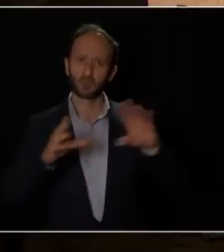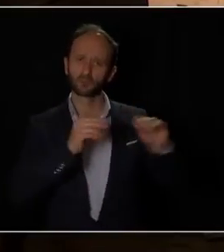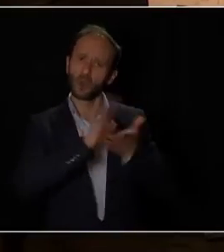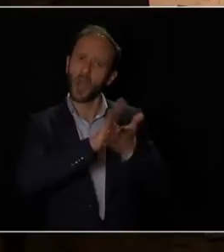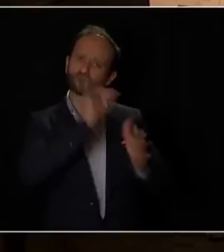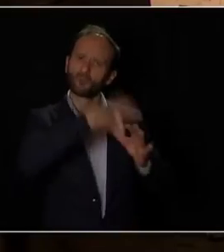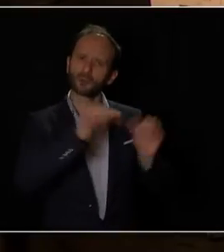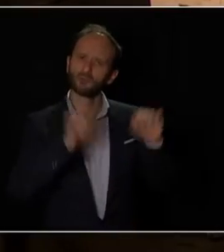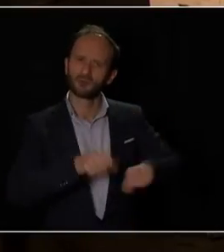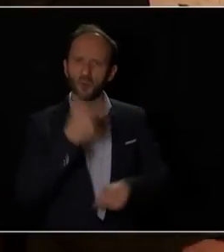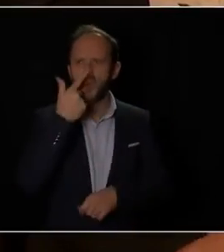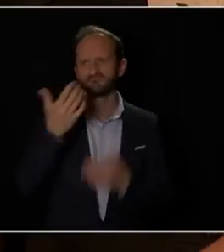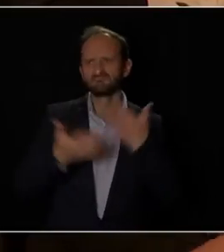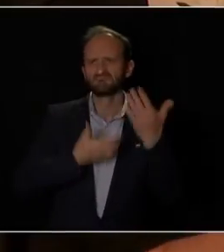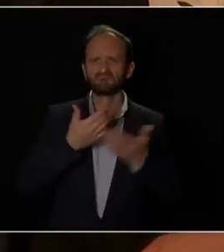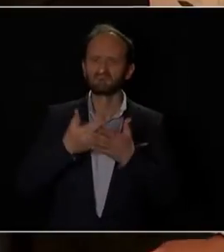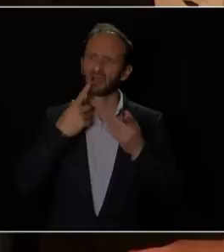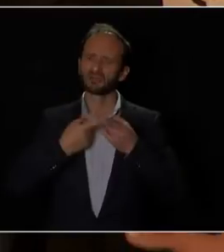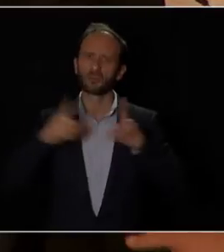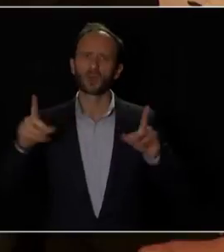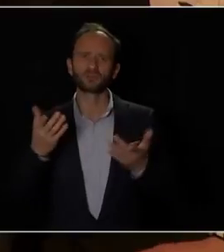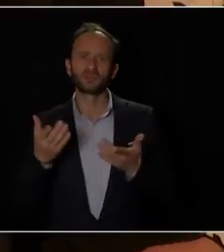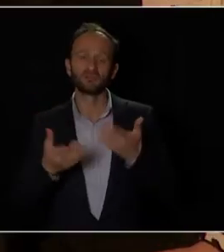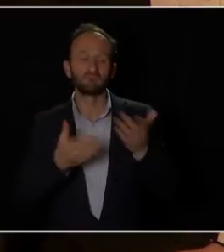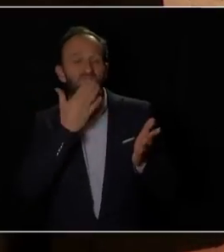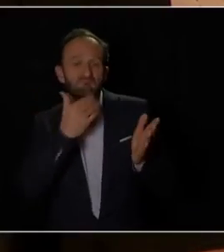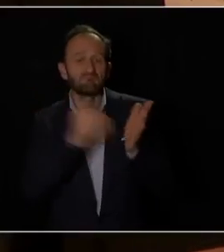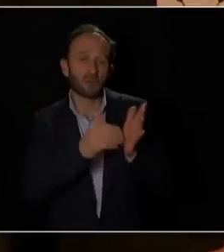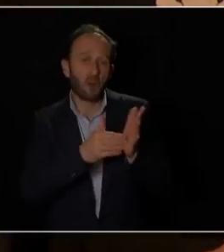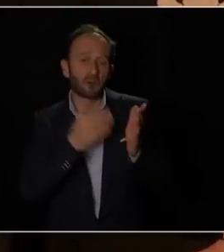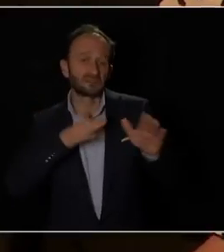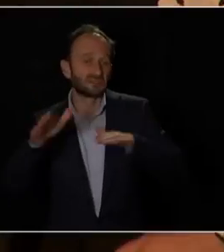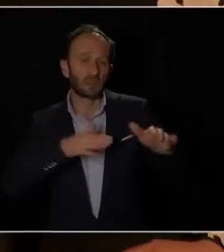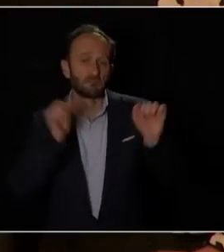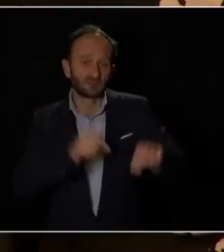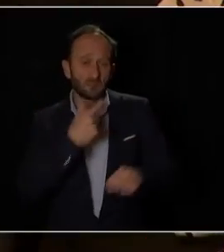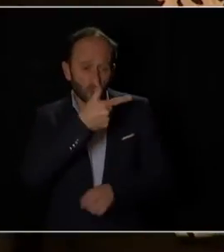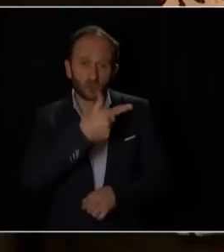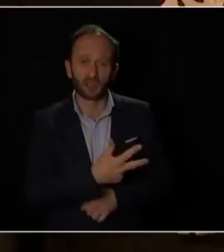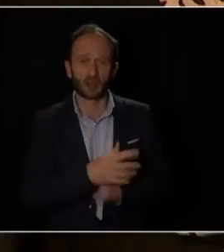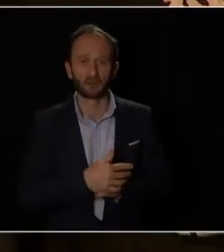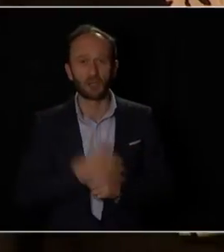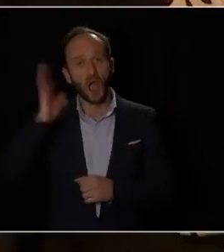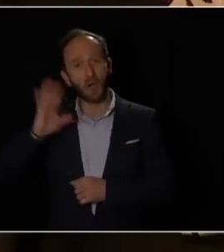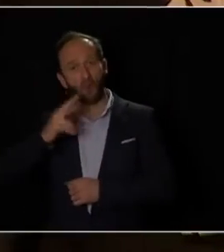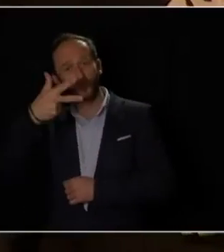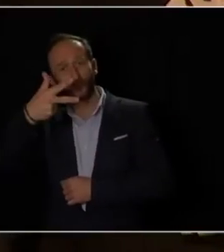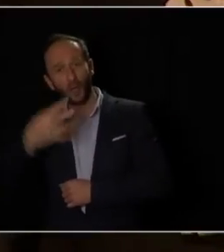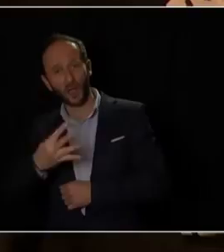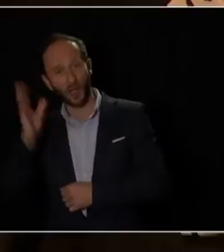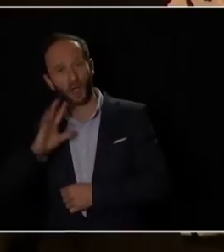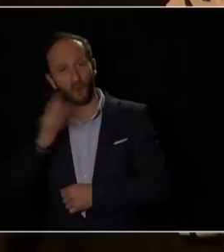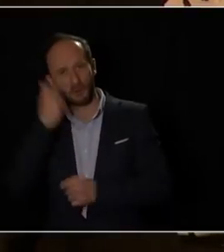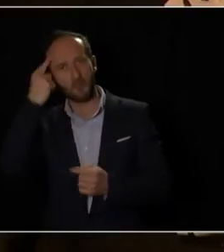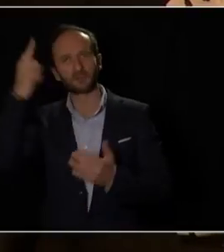voter considéraient que la démocratie était le meilleur système possible. Ils étaient trois quarts peu de temps avant.